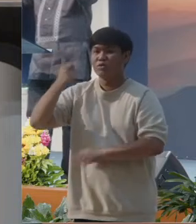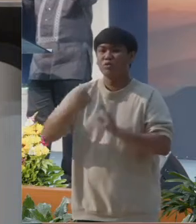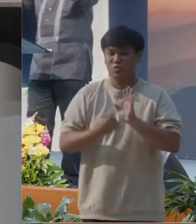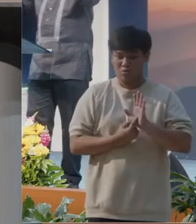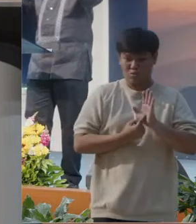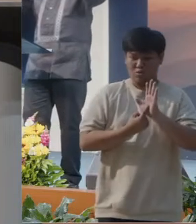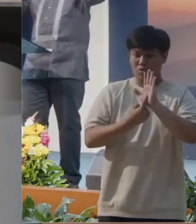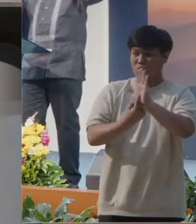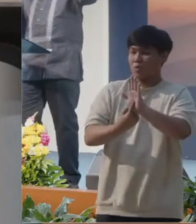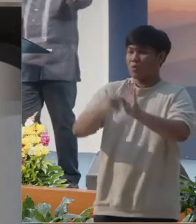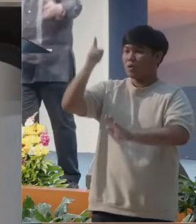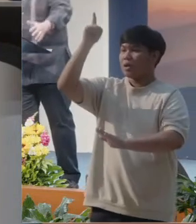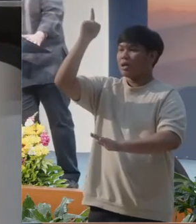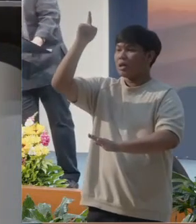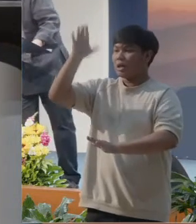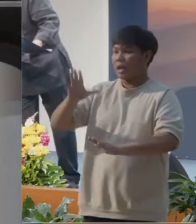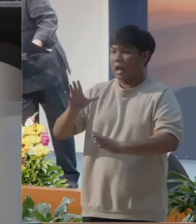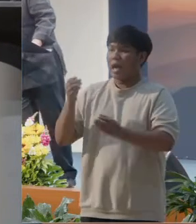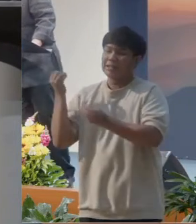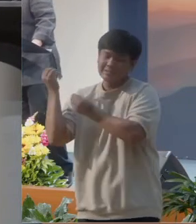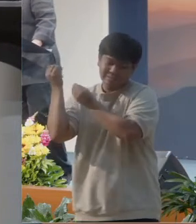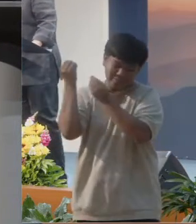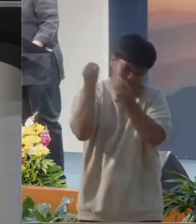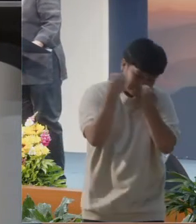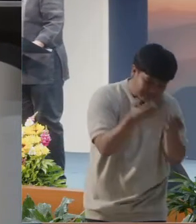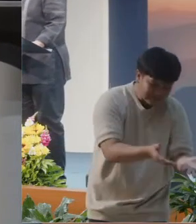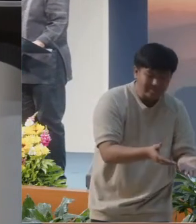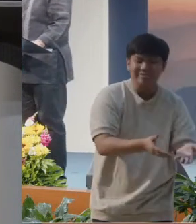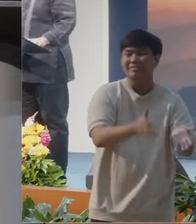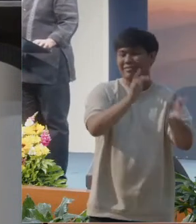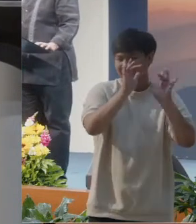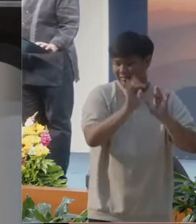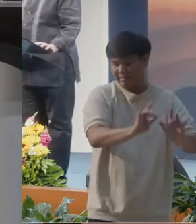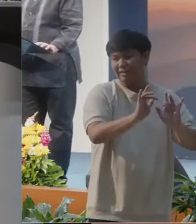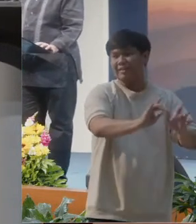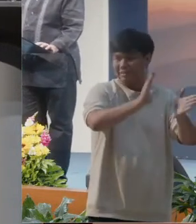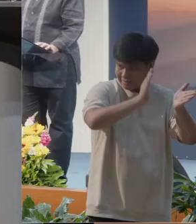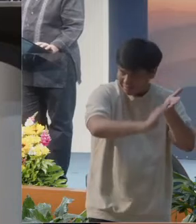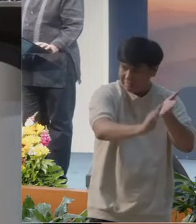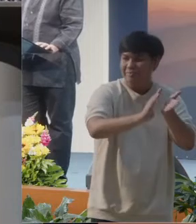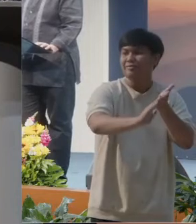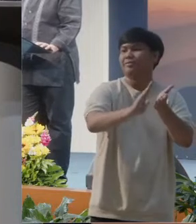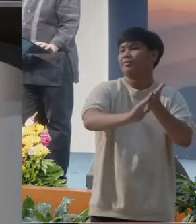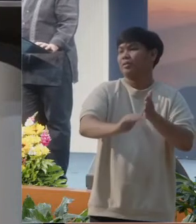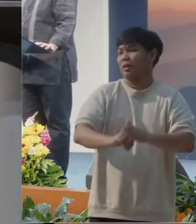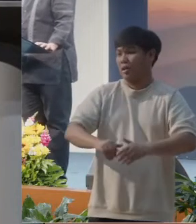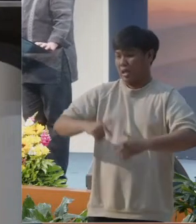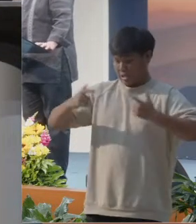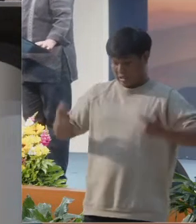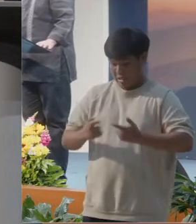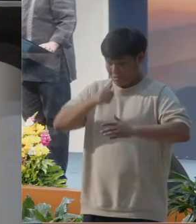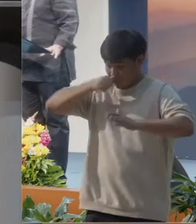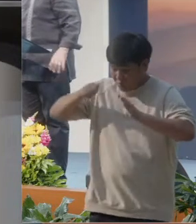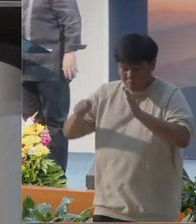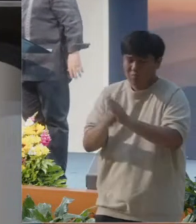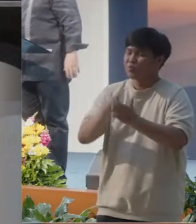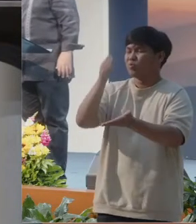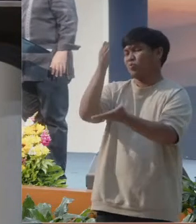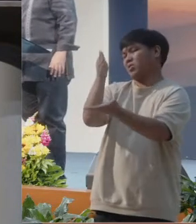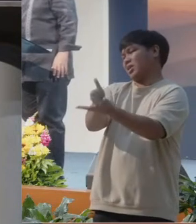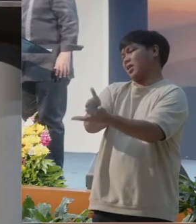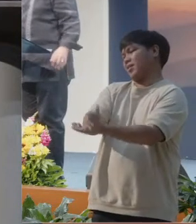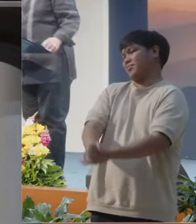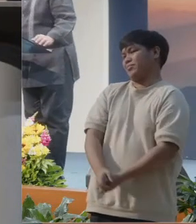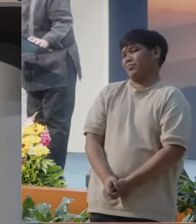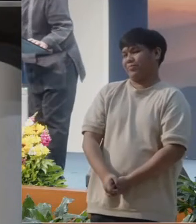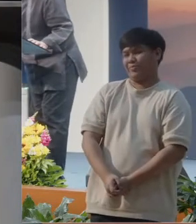na ng Panginoon ang paghingi ng kapatawaran. Hindi na itinatago ang kasalanan. Alam niyo po, hindi naman